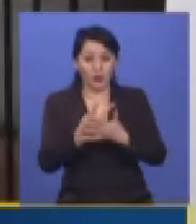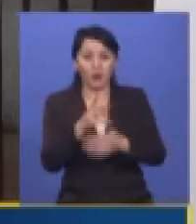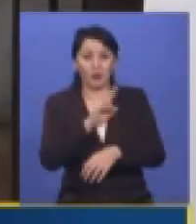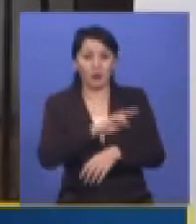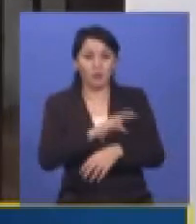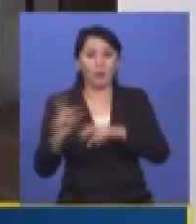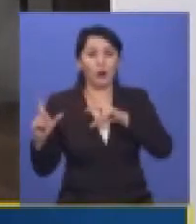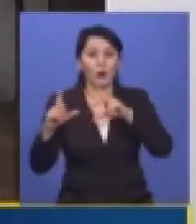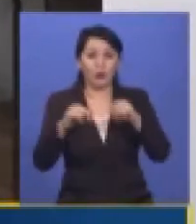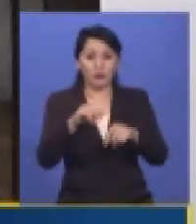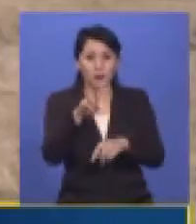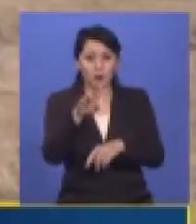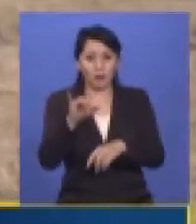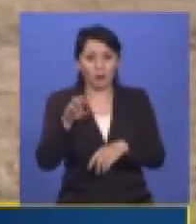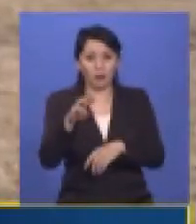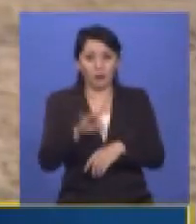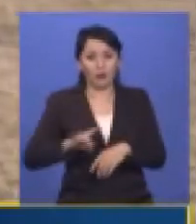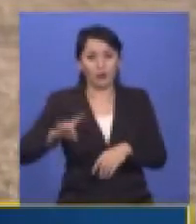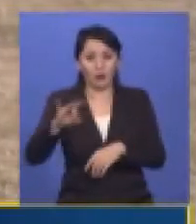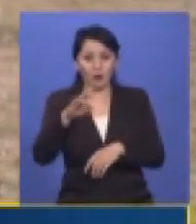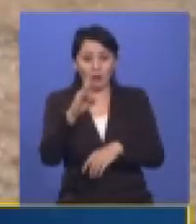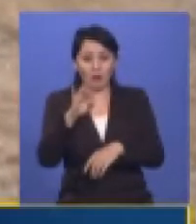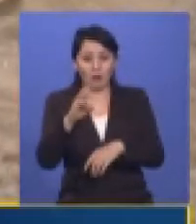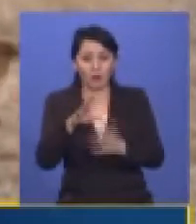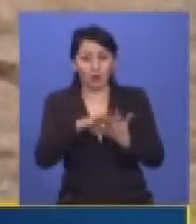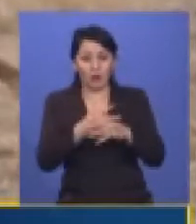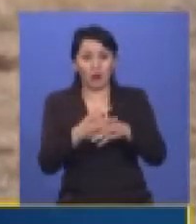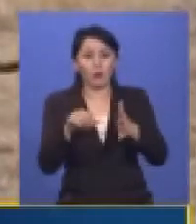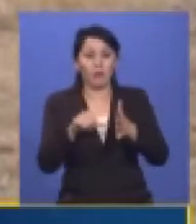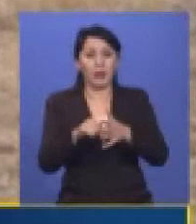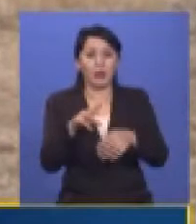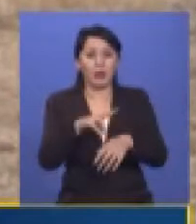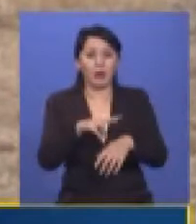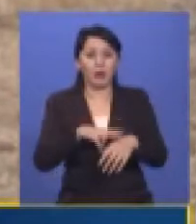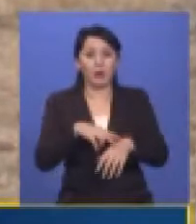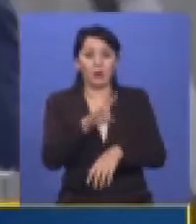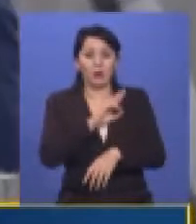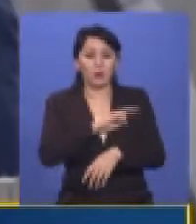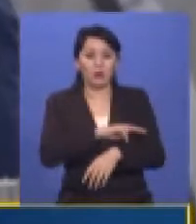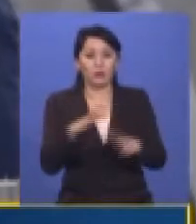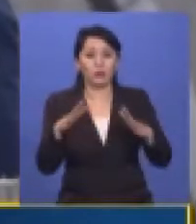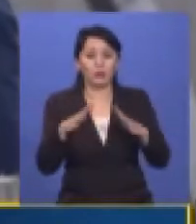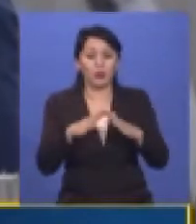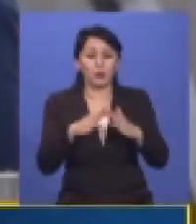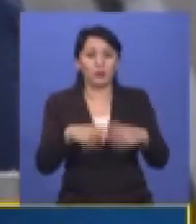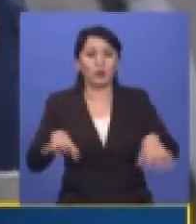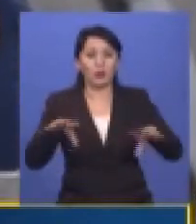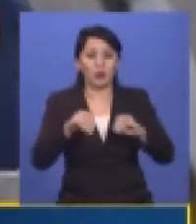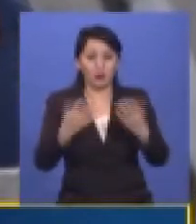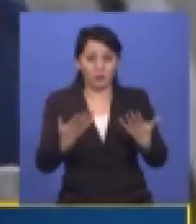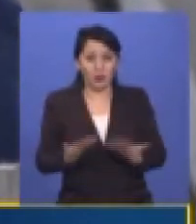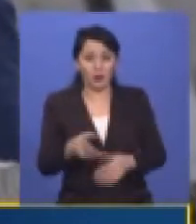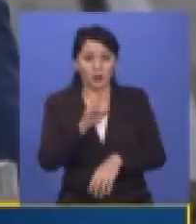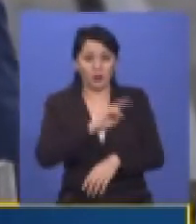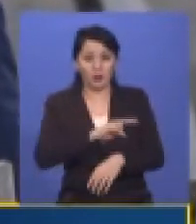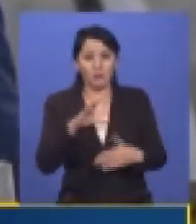сапары барысында Мамлютка ауданы Новомихайловка ауылындағы учаскелік полиция инспекторының қызметтік үй-жайымен біріктірілген учаскелік